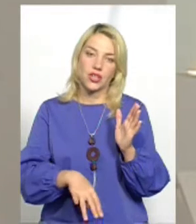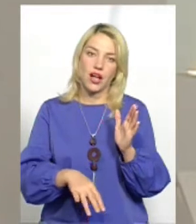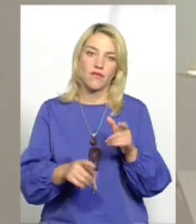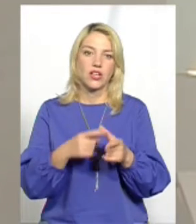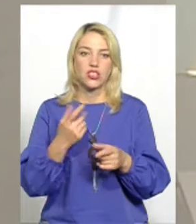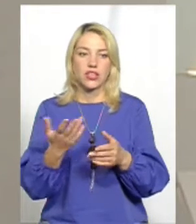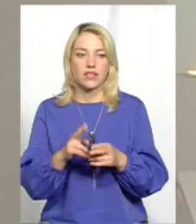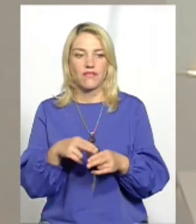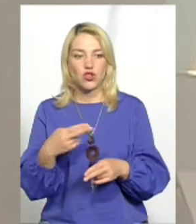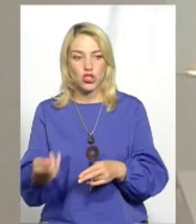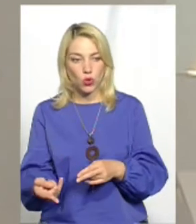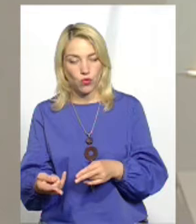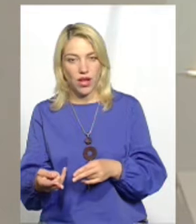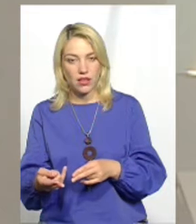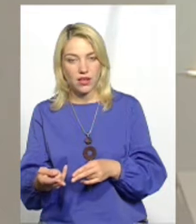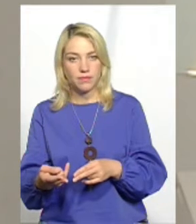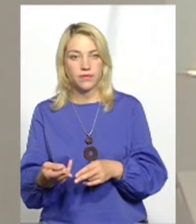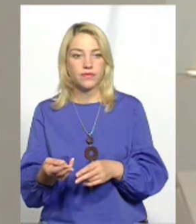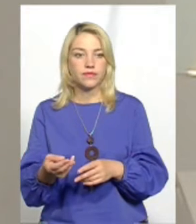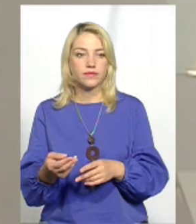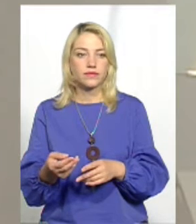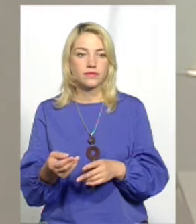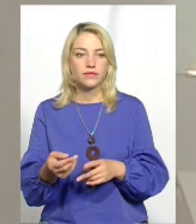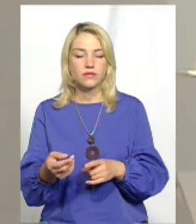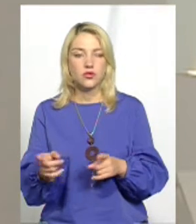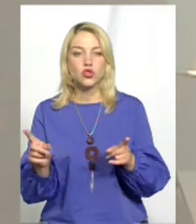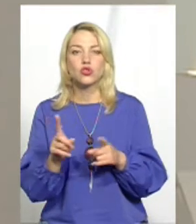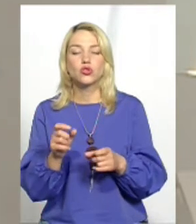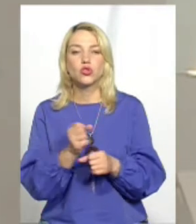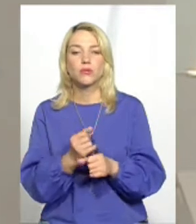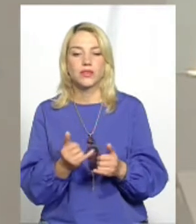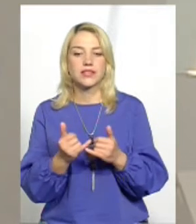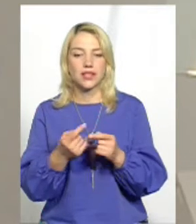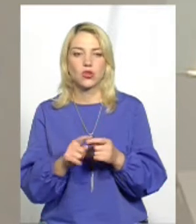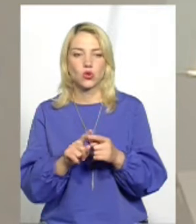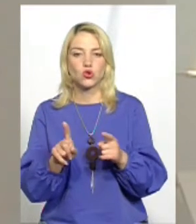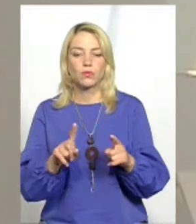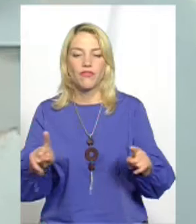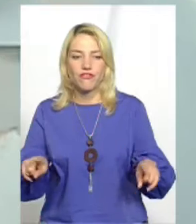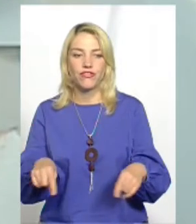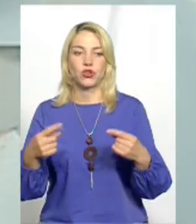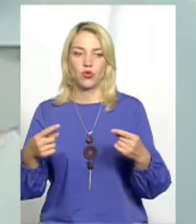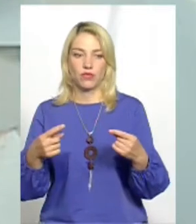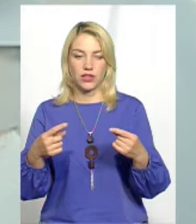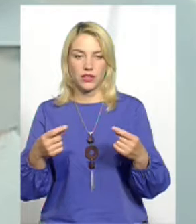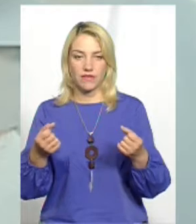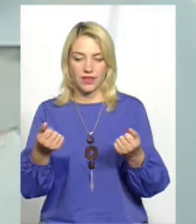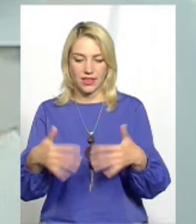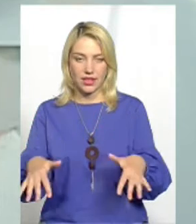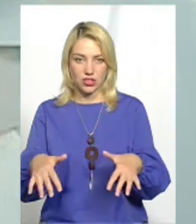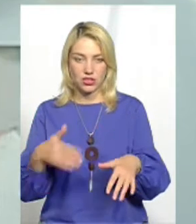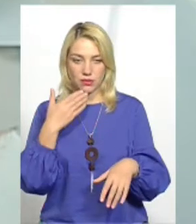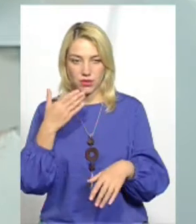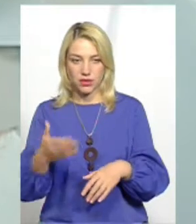якесь відшкодування, щось робилося тоді для того, щоб відновити втрачене?